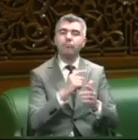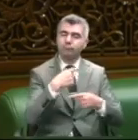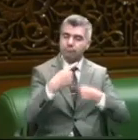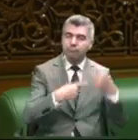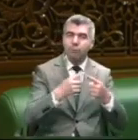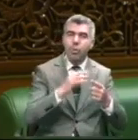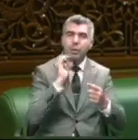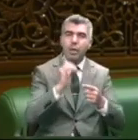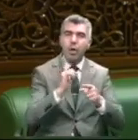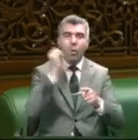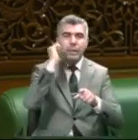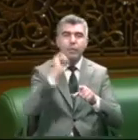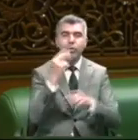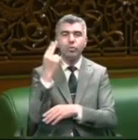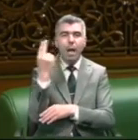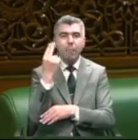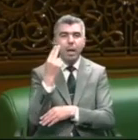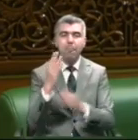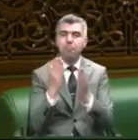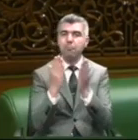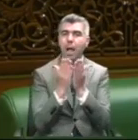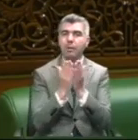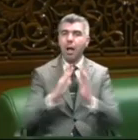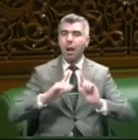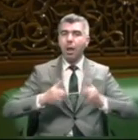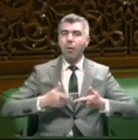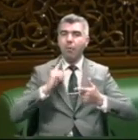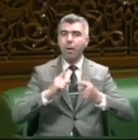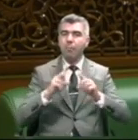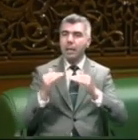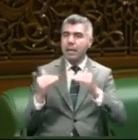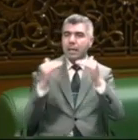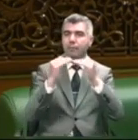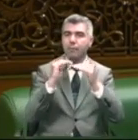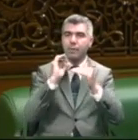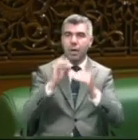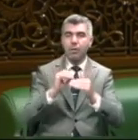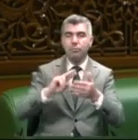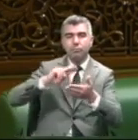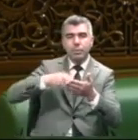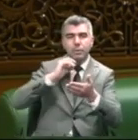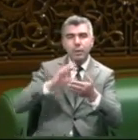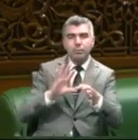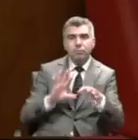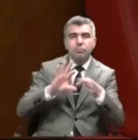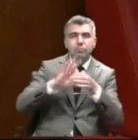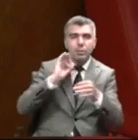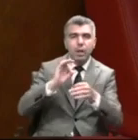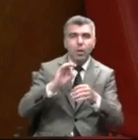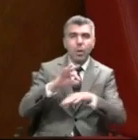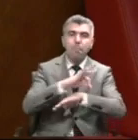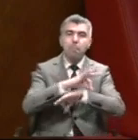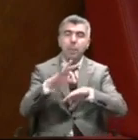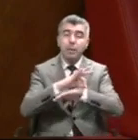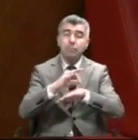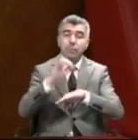ملائمه التكوين في الجامعات والمعاهد مع متطلبات سوق الشغل وشراكات بين وزارتكم الموقره ومكتب التكوين المهني